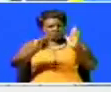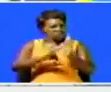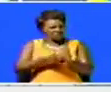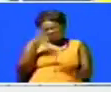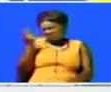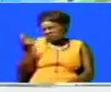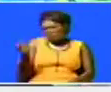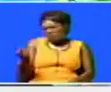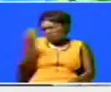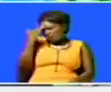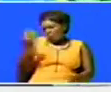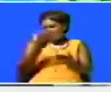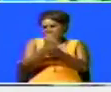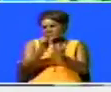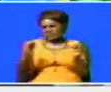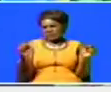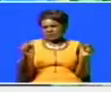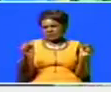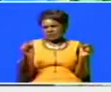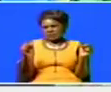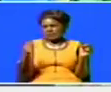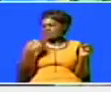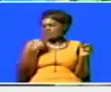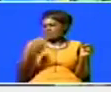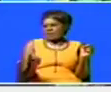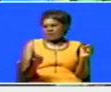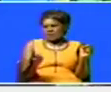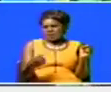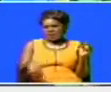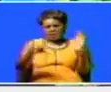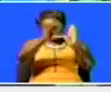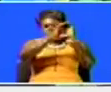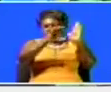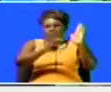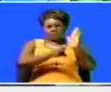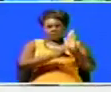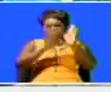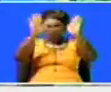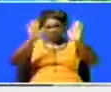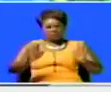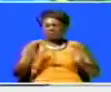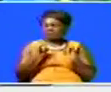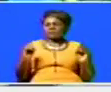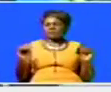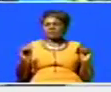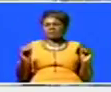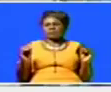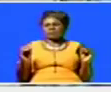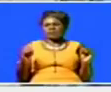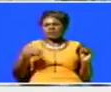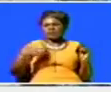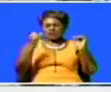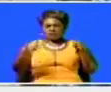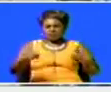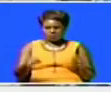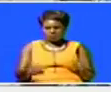mno, kwani Rais Magufuli amesikika akisema jambo la katiba si kipaumbele chake. Twaweza